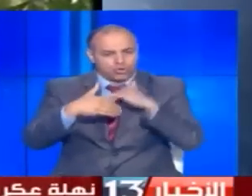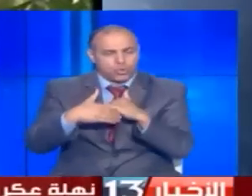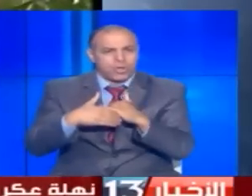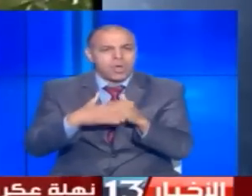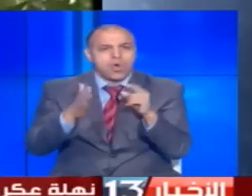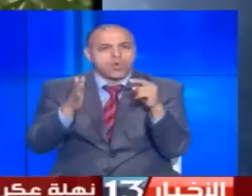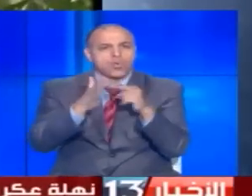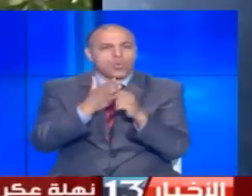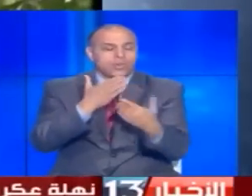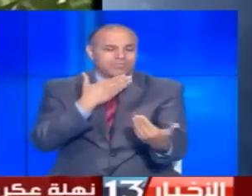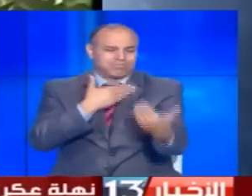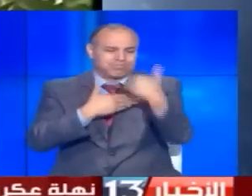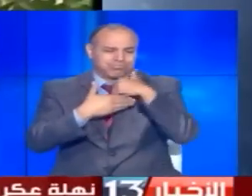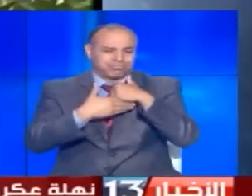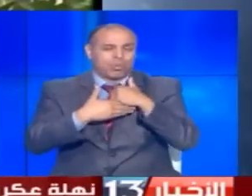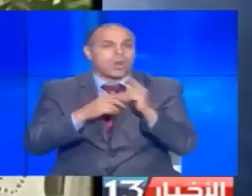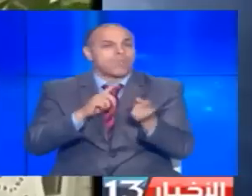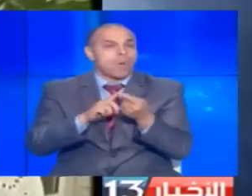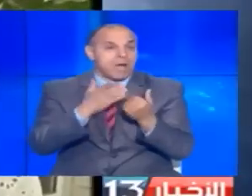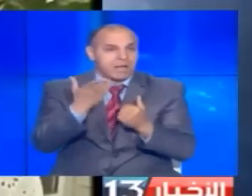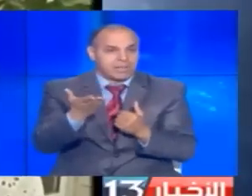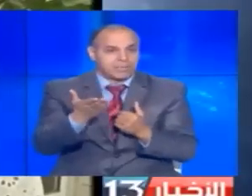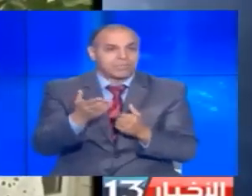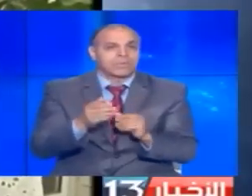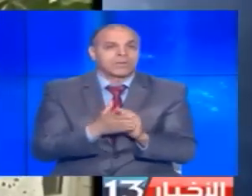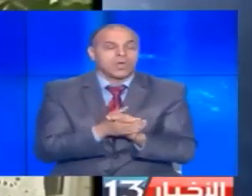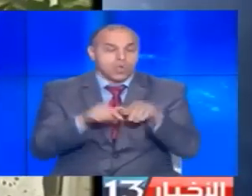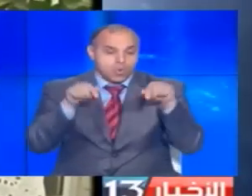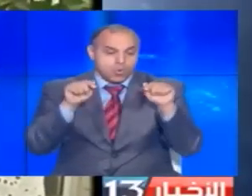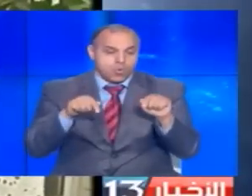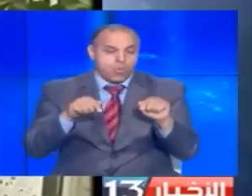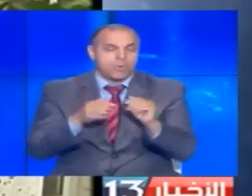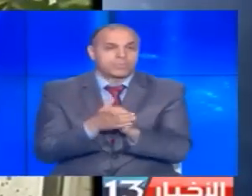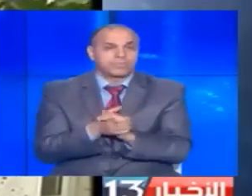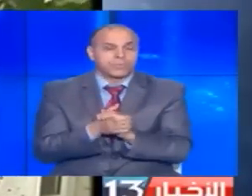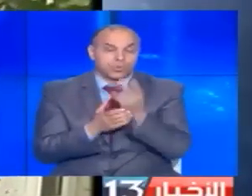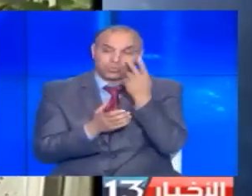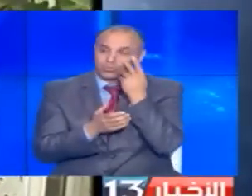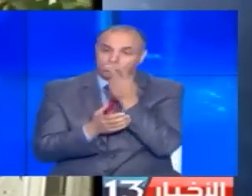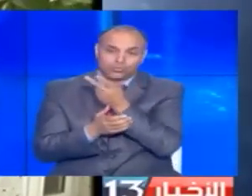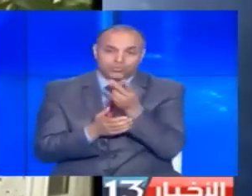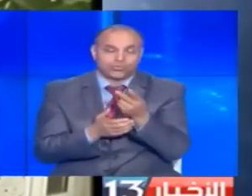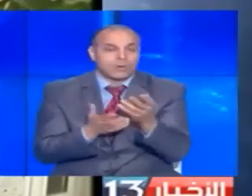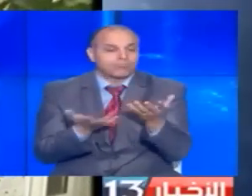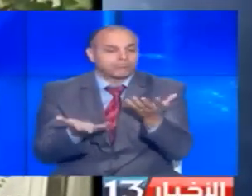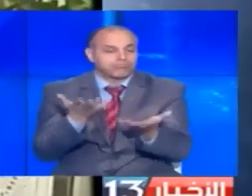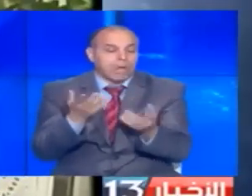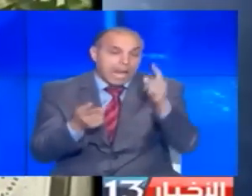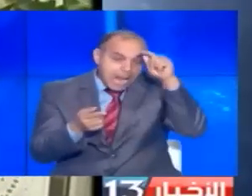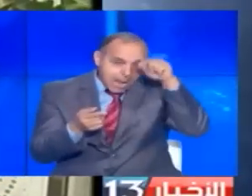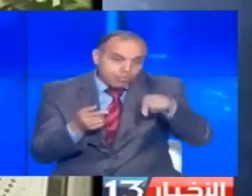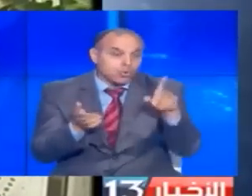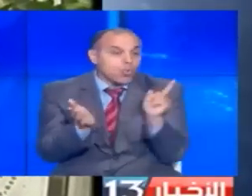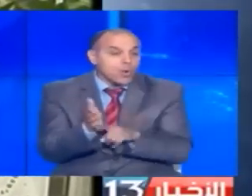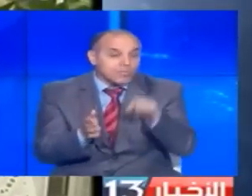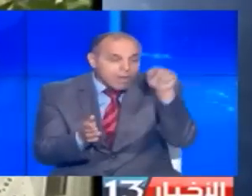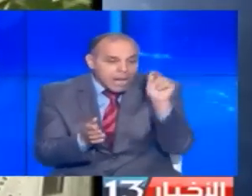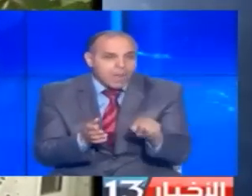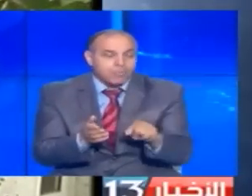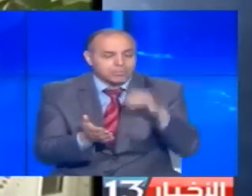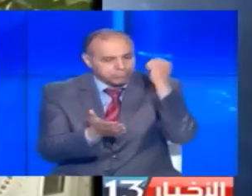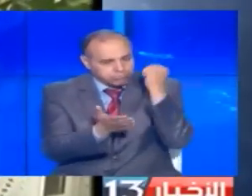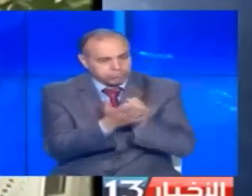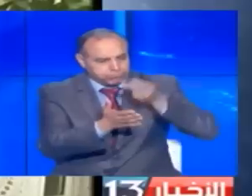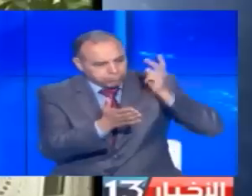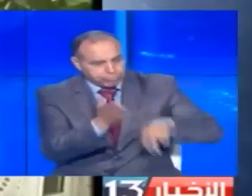نقطة عبور هامة، وبالتالي يعني اليوم شفناها أنها من الضروري ومن الواجب المصادقة